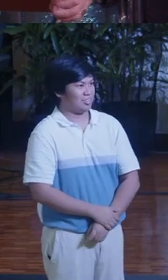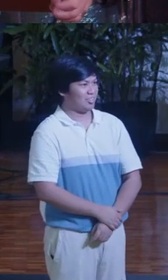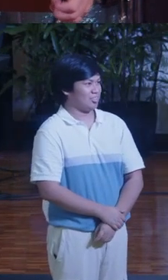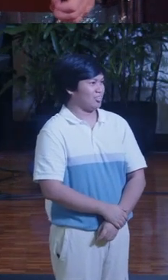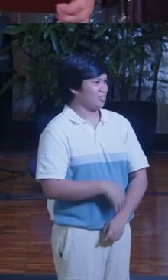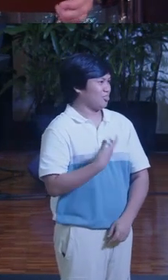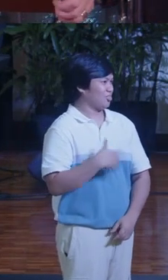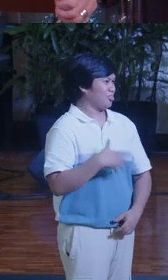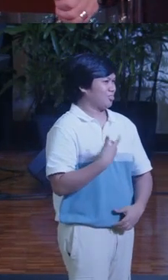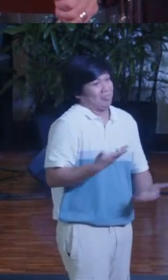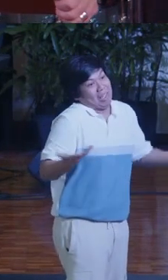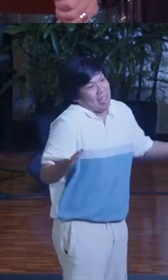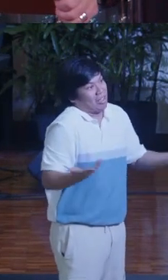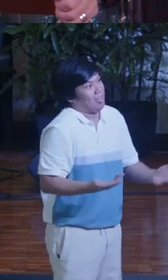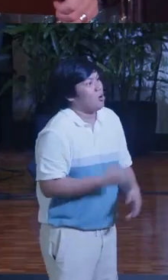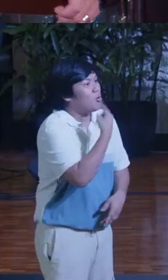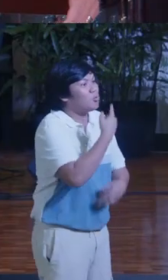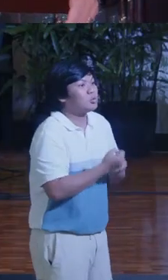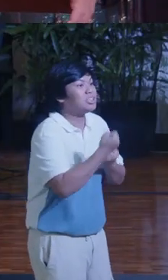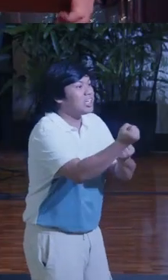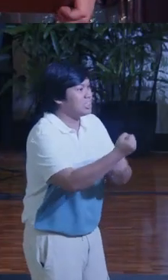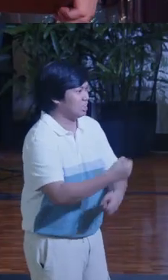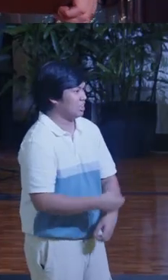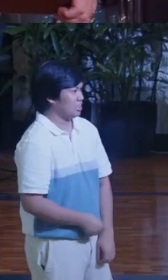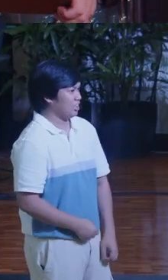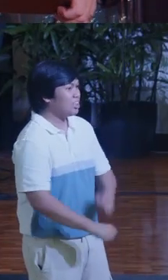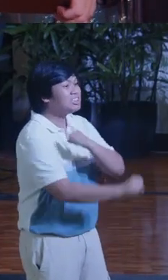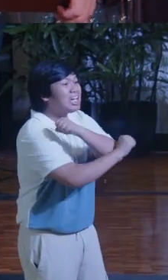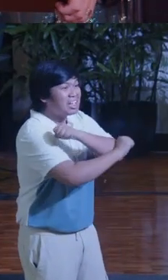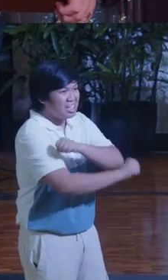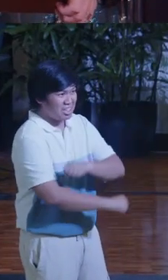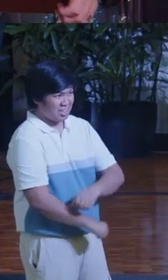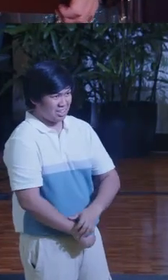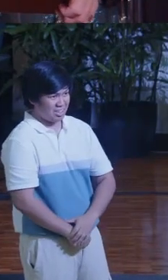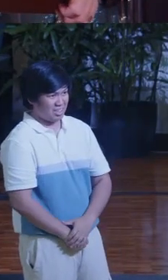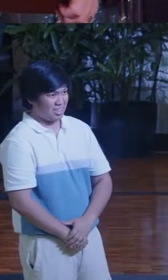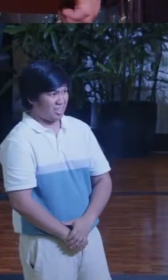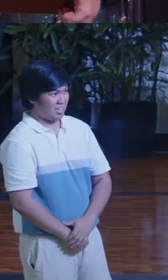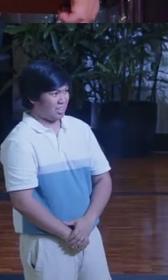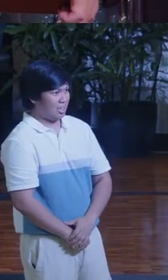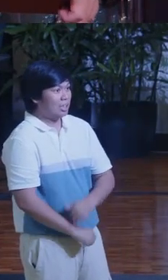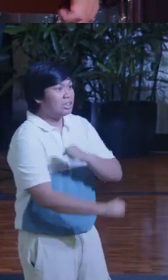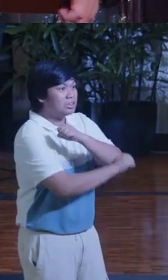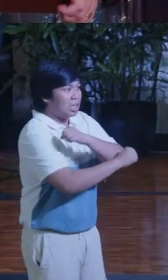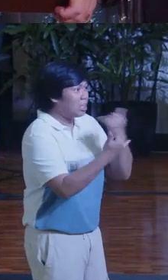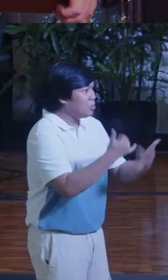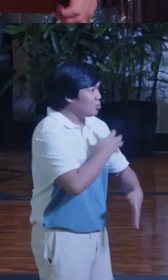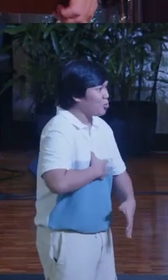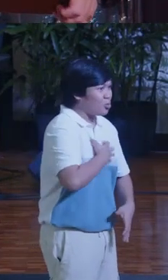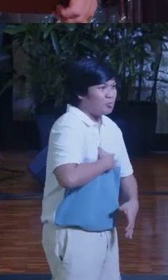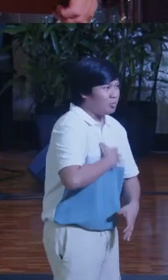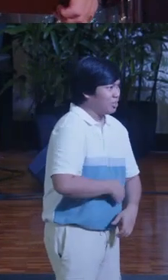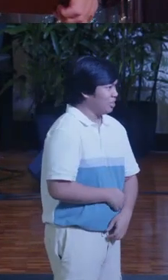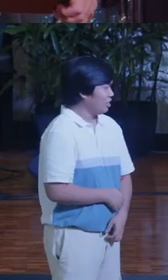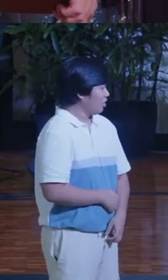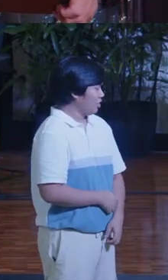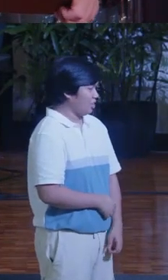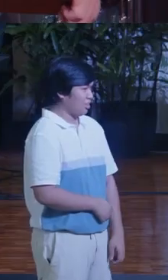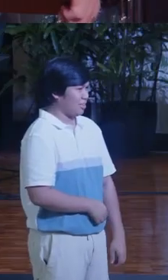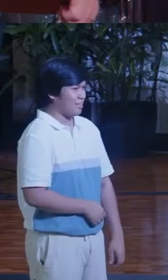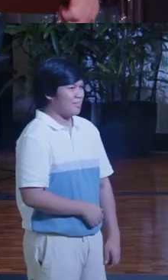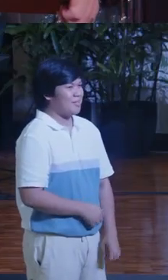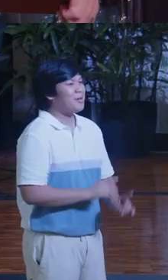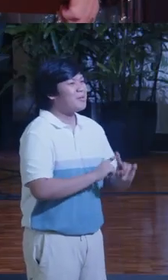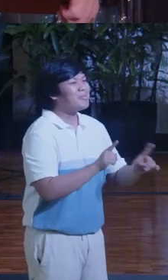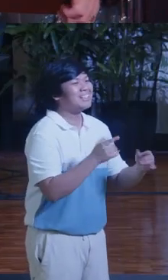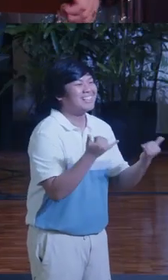ba nanggaling yung suggestion? No? Hindi ba sa kanya? Tingnan mo nga naman, no? Hindi naman lahat ng asawa